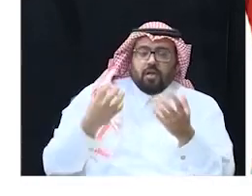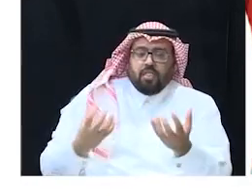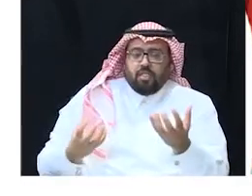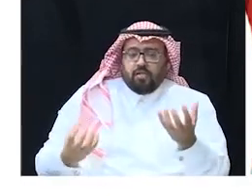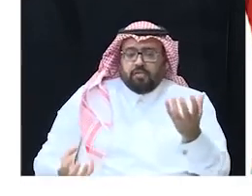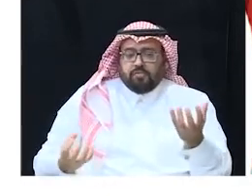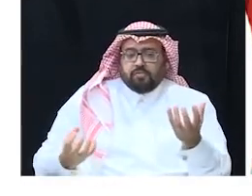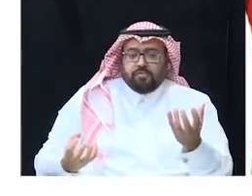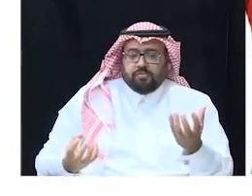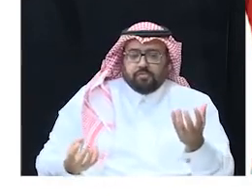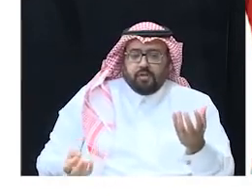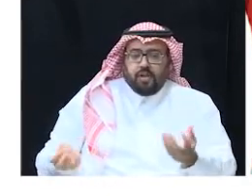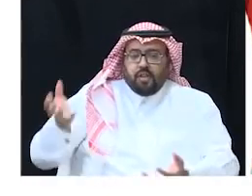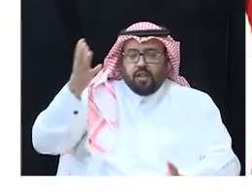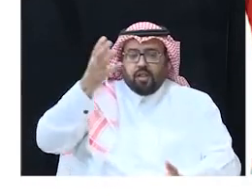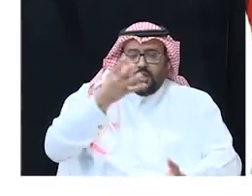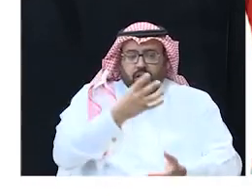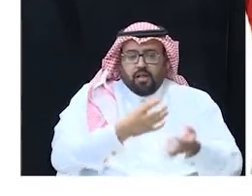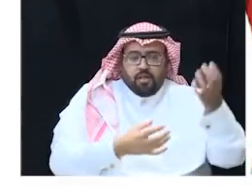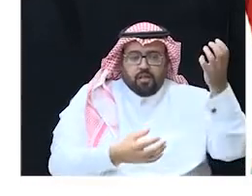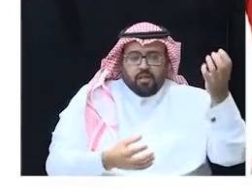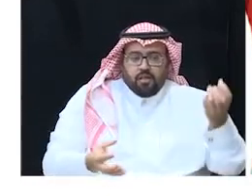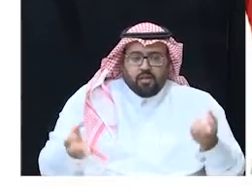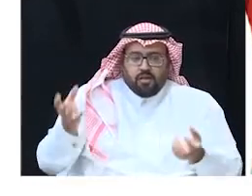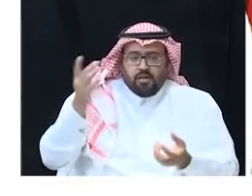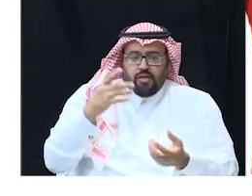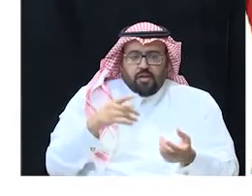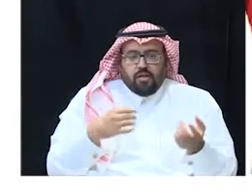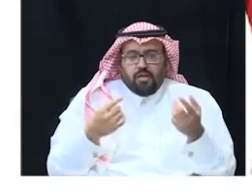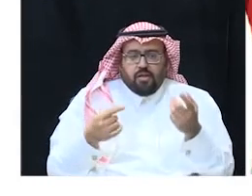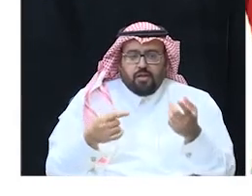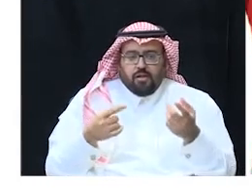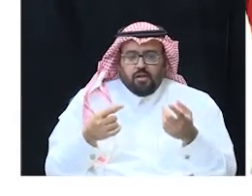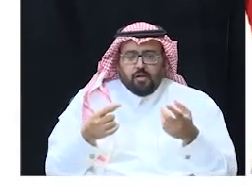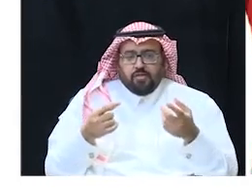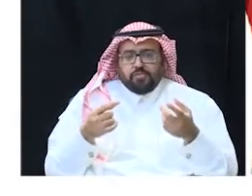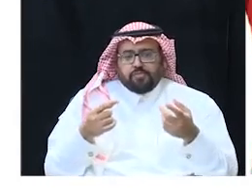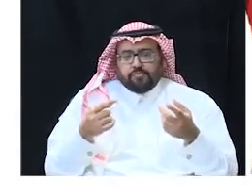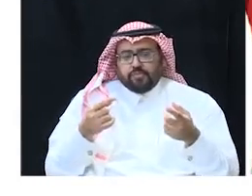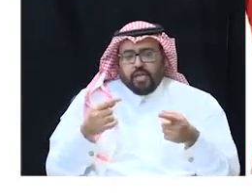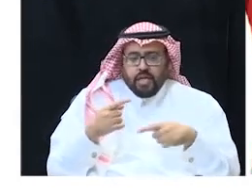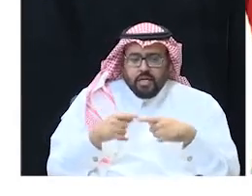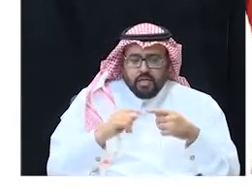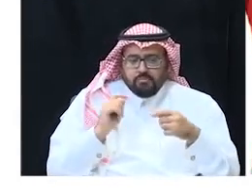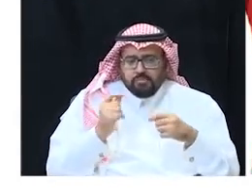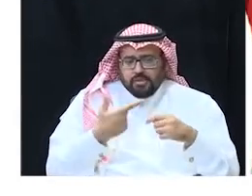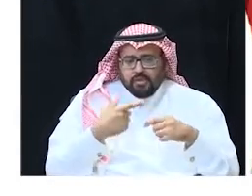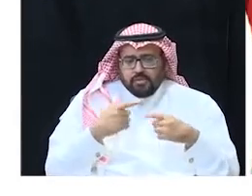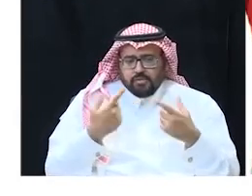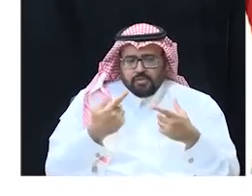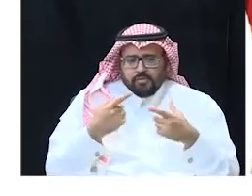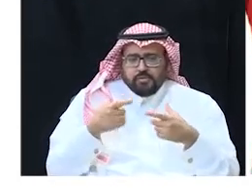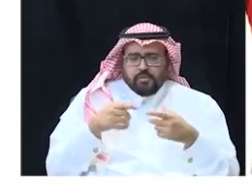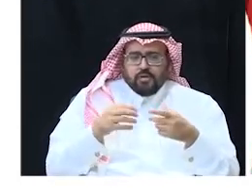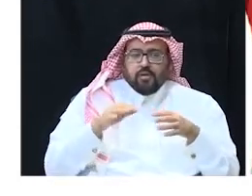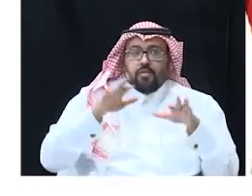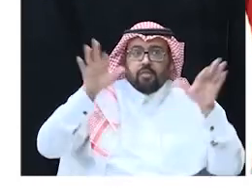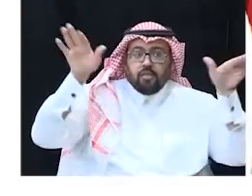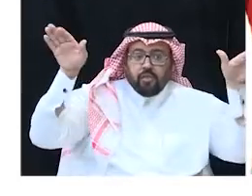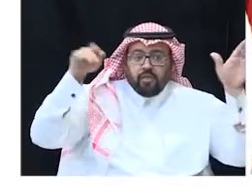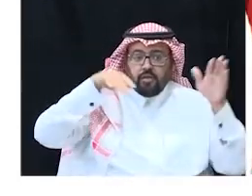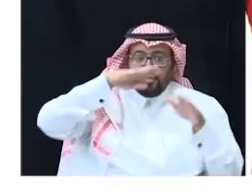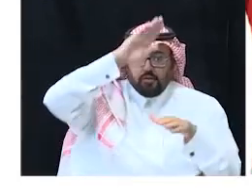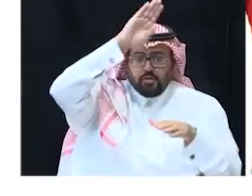ماذا تتوقع أن يحدث للكرتين، هاتان الكرتين اللي في الهواء؟